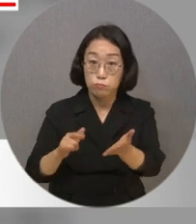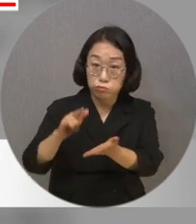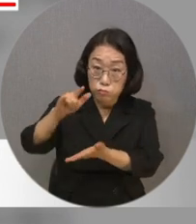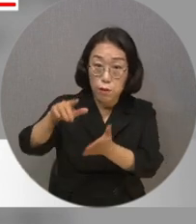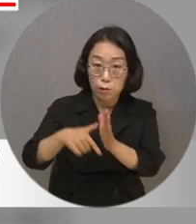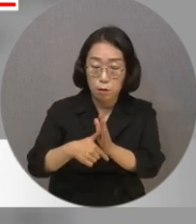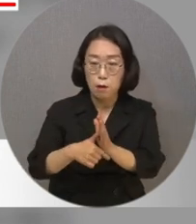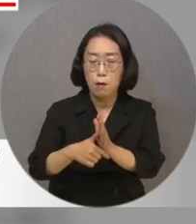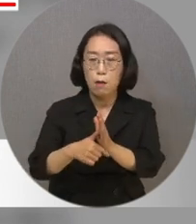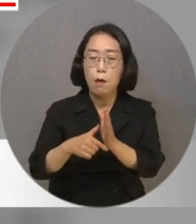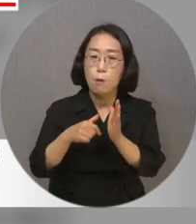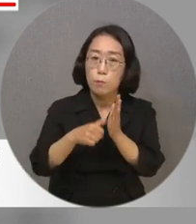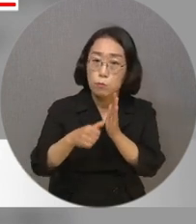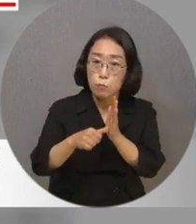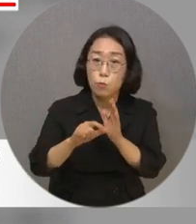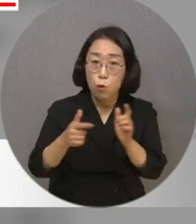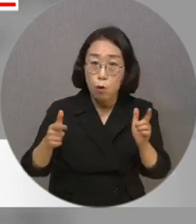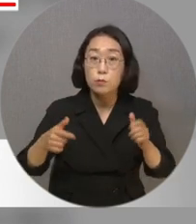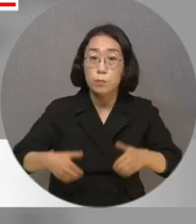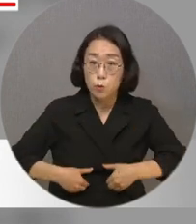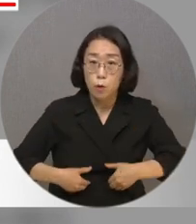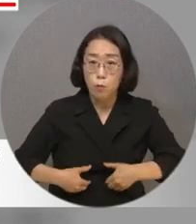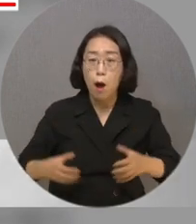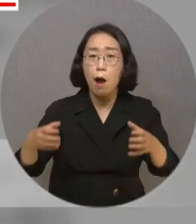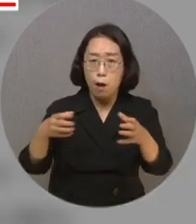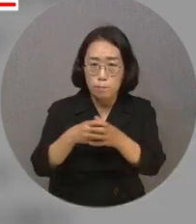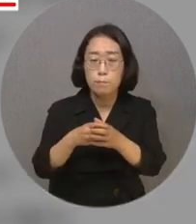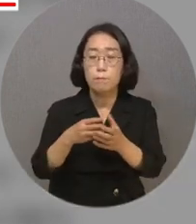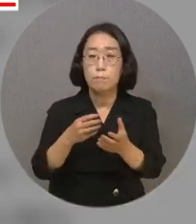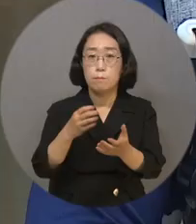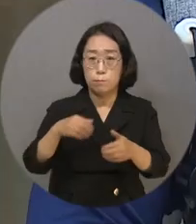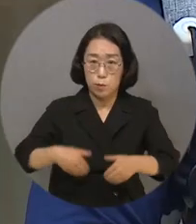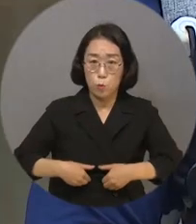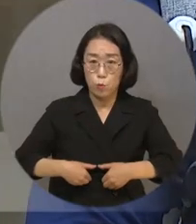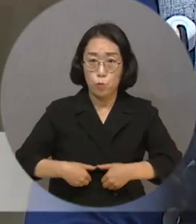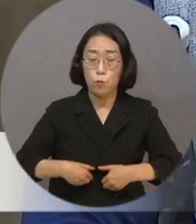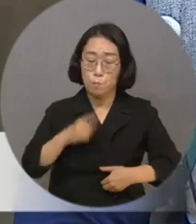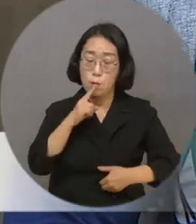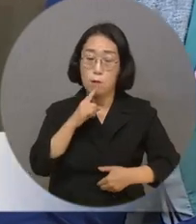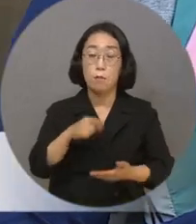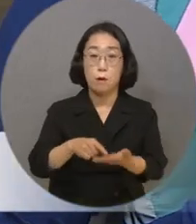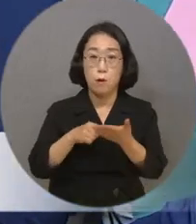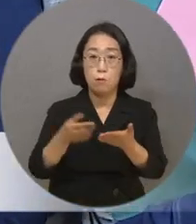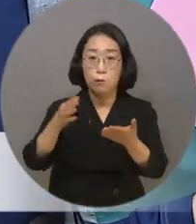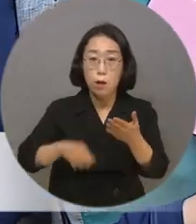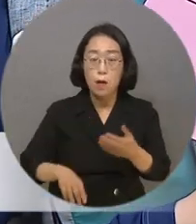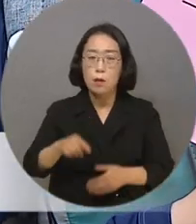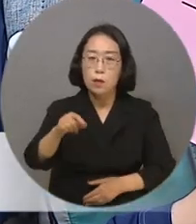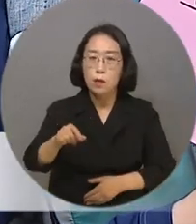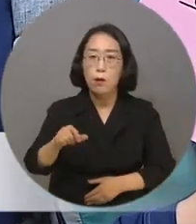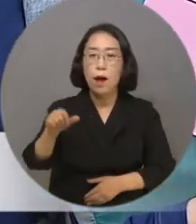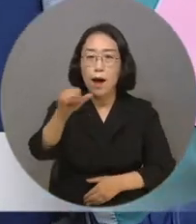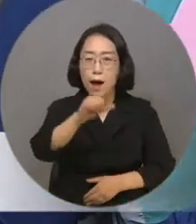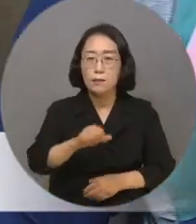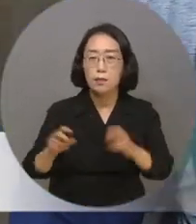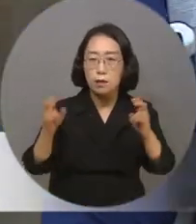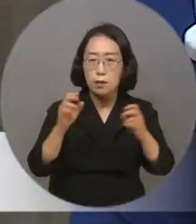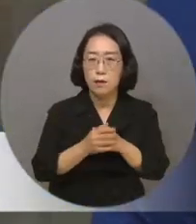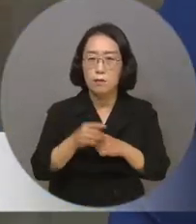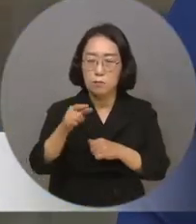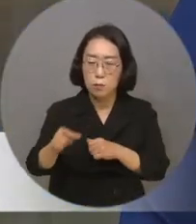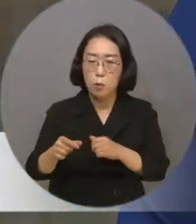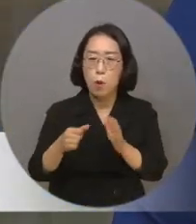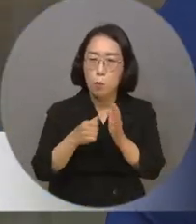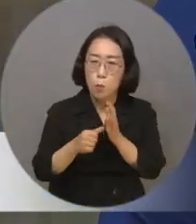또는 반입 및 사용을 거부해서는 안 된다고 규정하고 있습니다이는 결국 아시아나항공이 진정이나 보조기구에